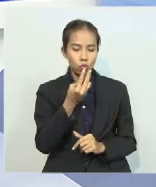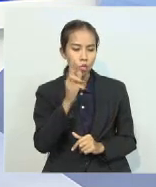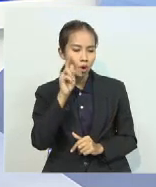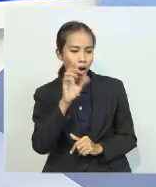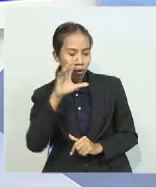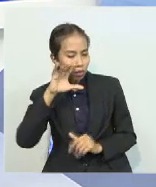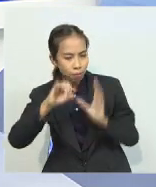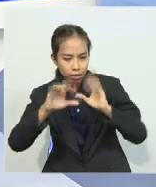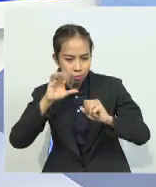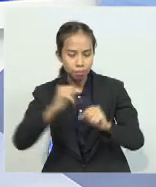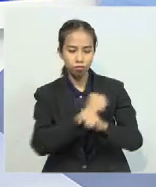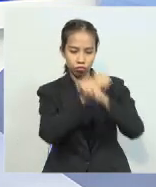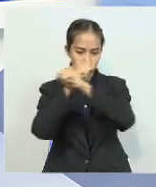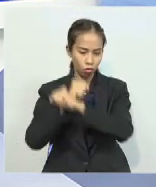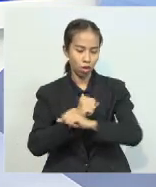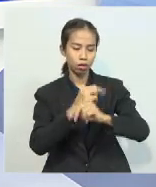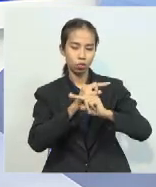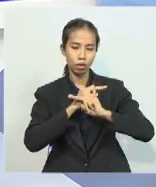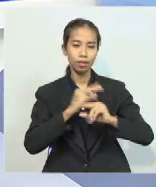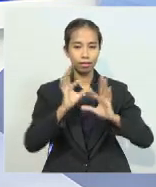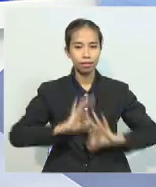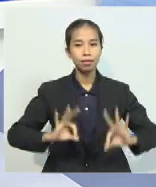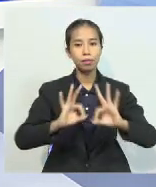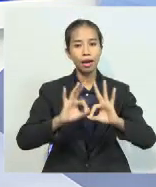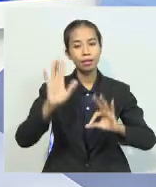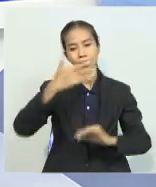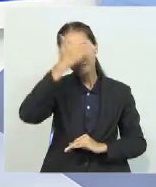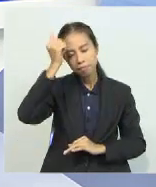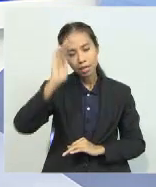ติดตามแล้วก็ป้องกันตัวเองอยู่นะคะโดยเฉพาะกลุ่มเสี่ยงหน้ากากอนามัยอย่าลืมนะคะ